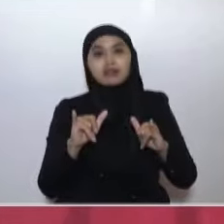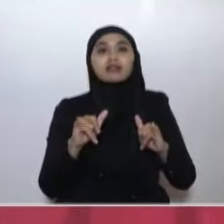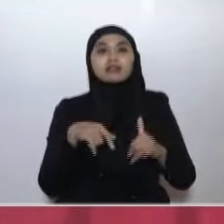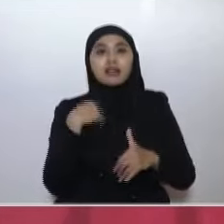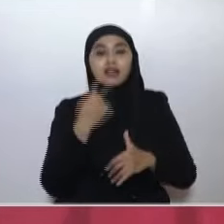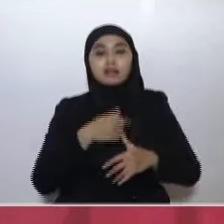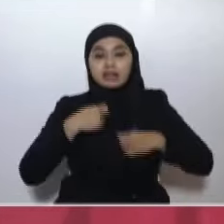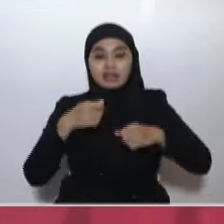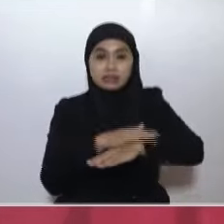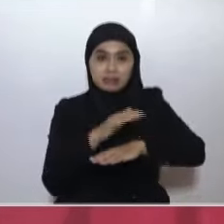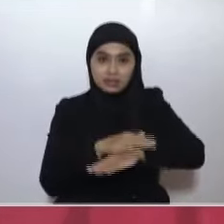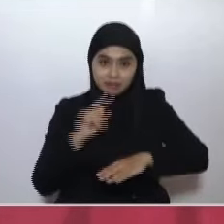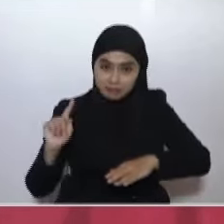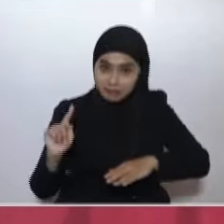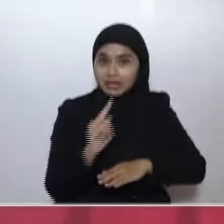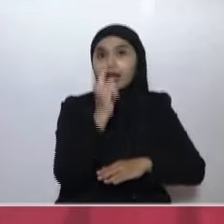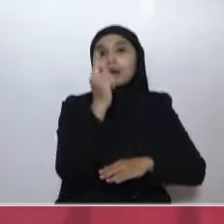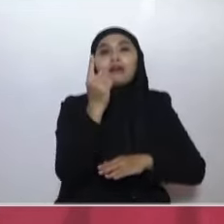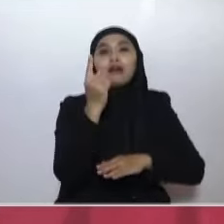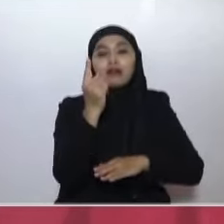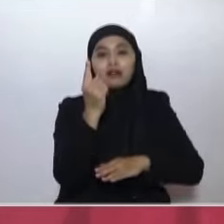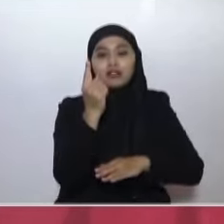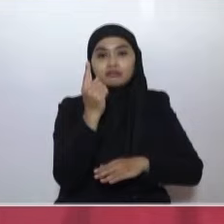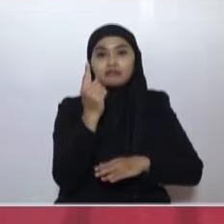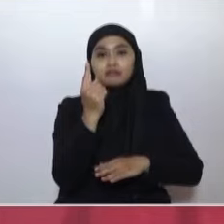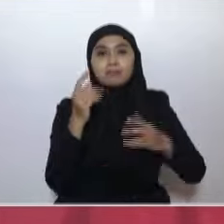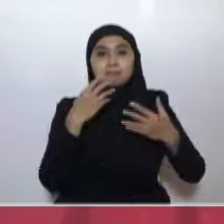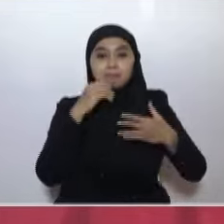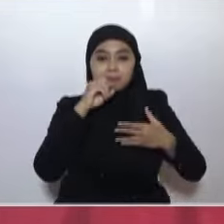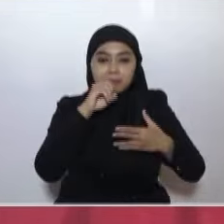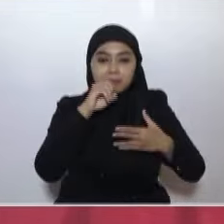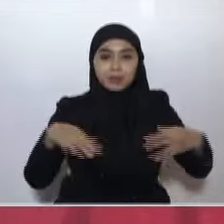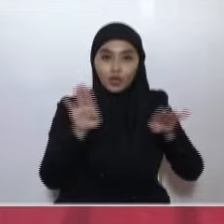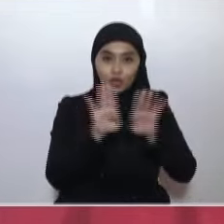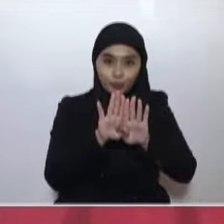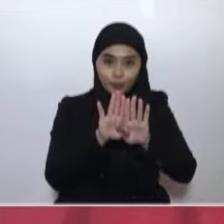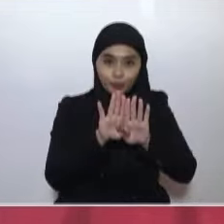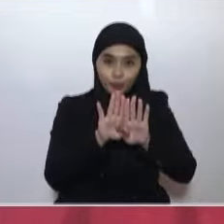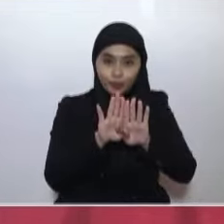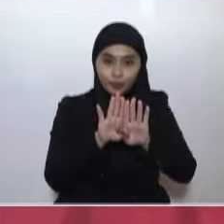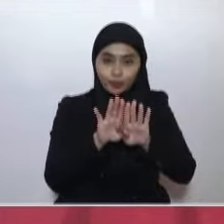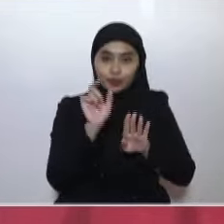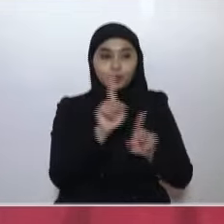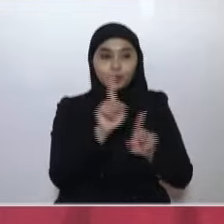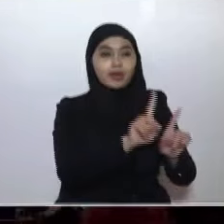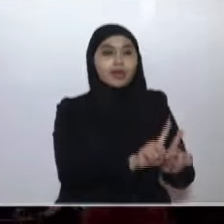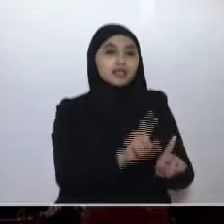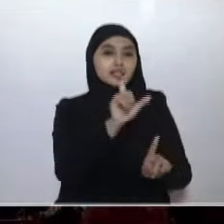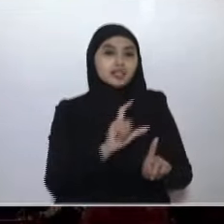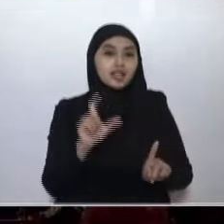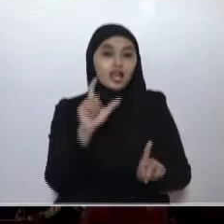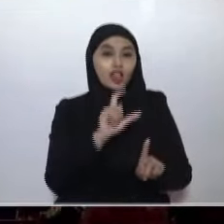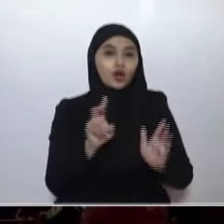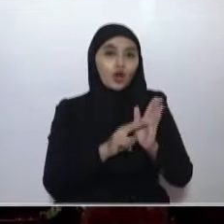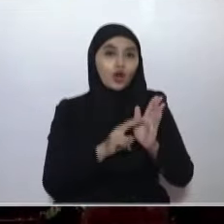akan berikan kesempatan terlebih dahulu untuk memberikan closing statement atau kalimat penutup bagi Pasangan calon